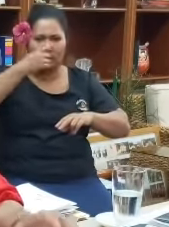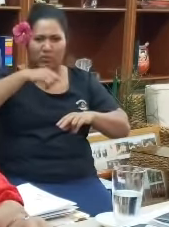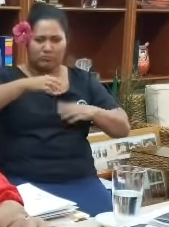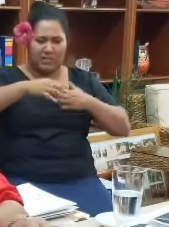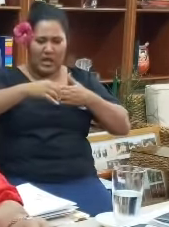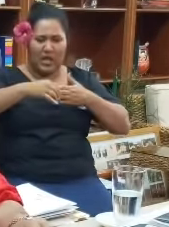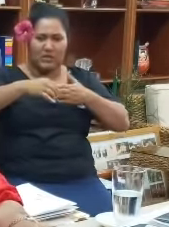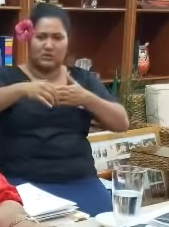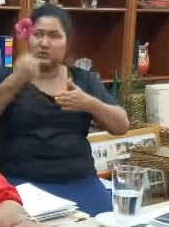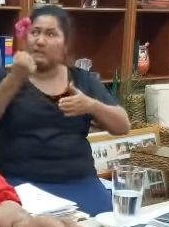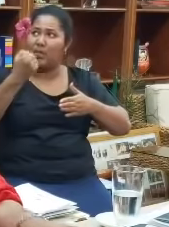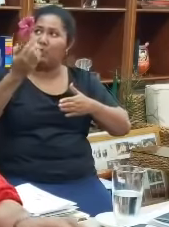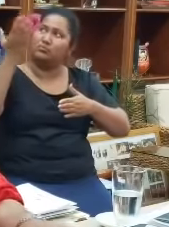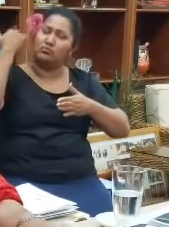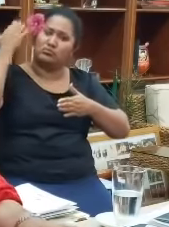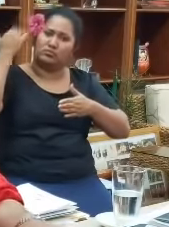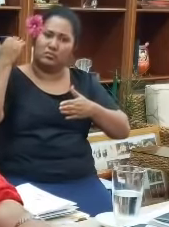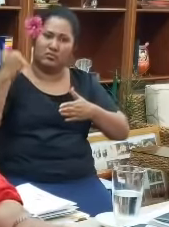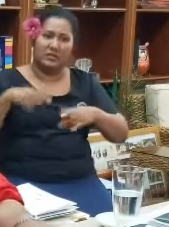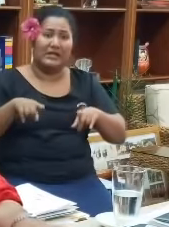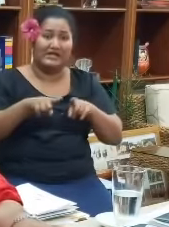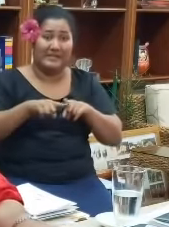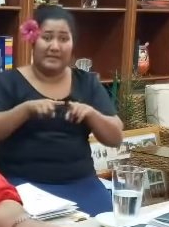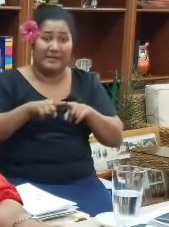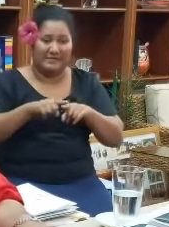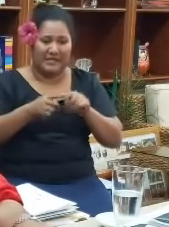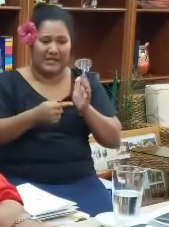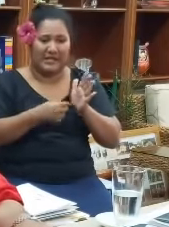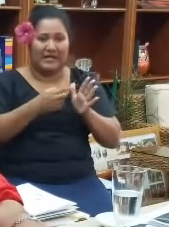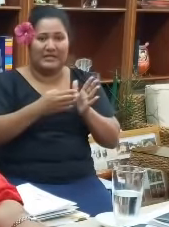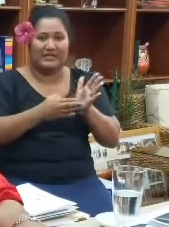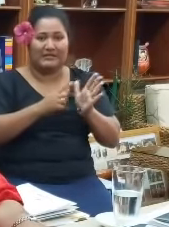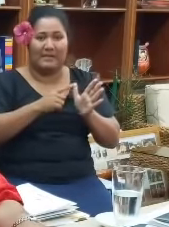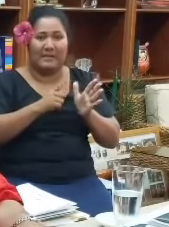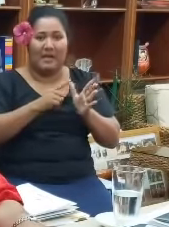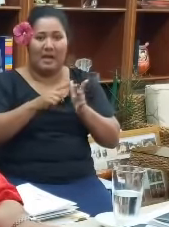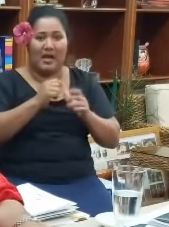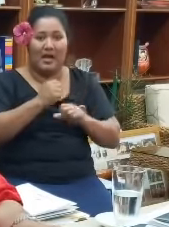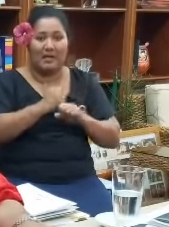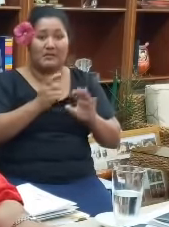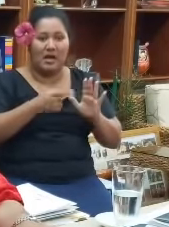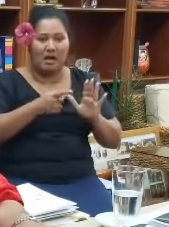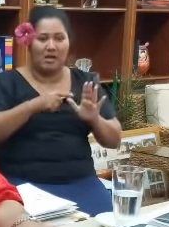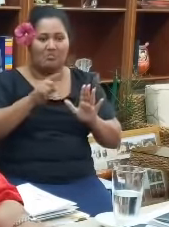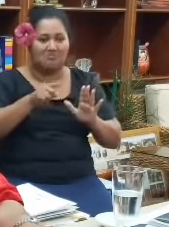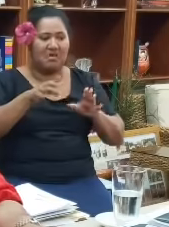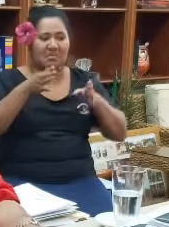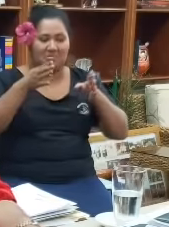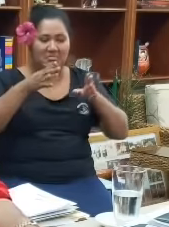ma ta ma inga le sa awa il fontanga le fon fa vai